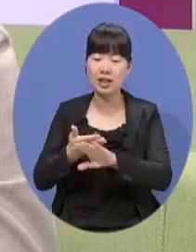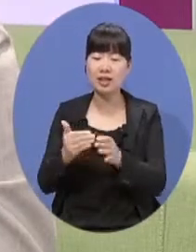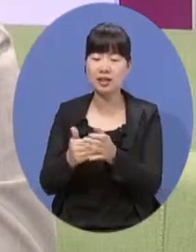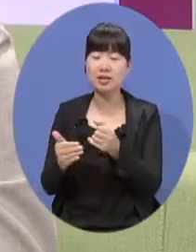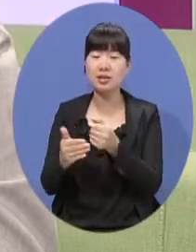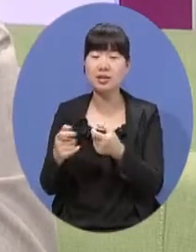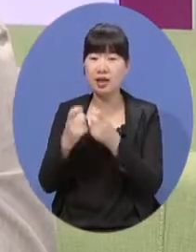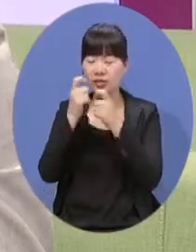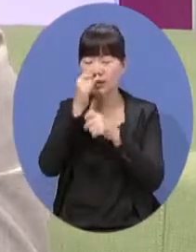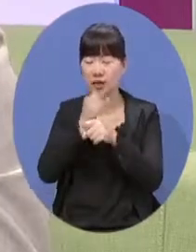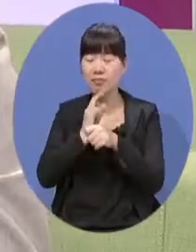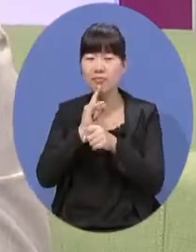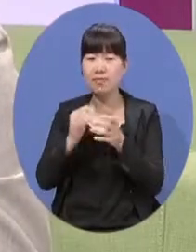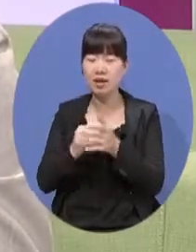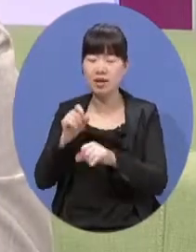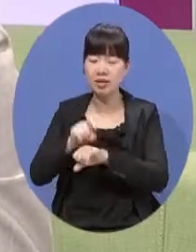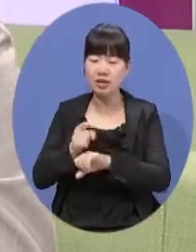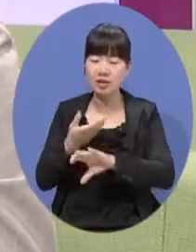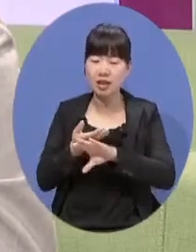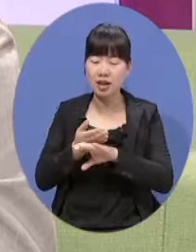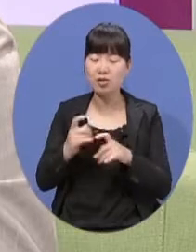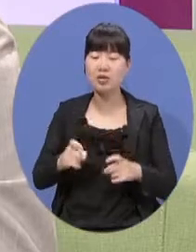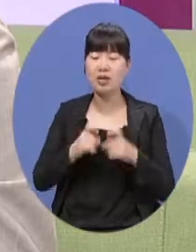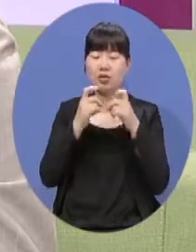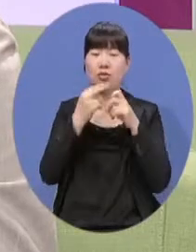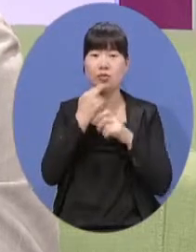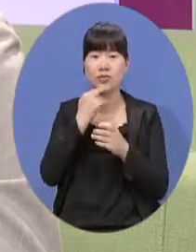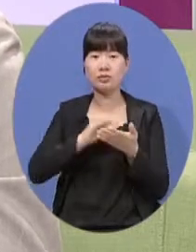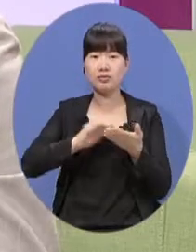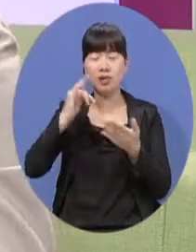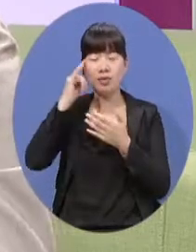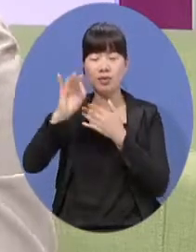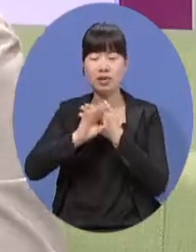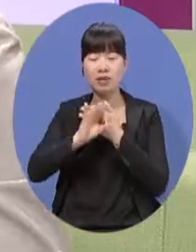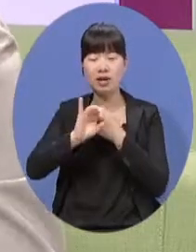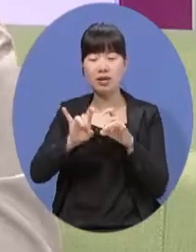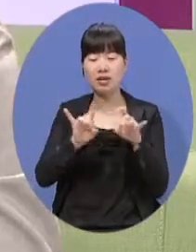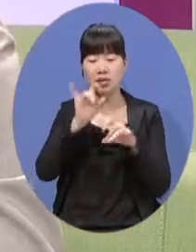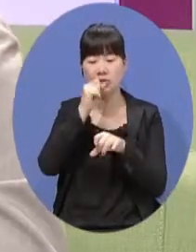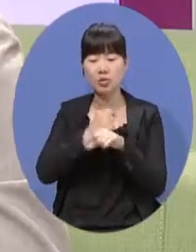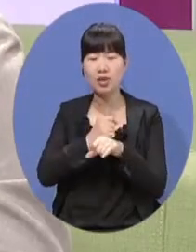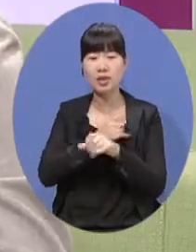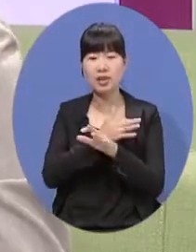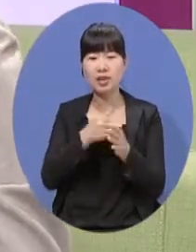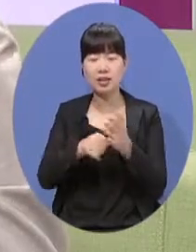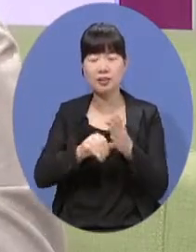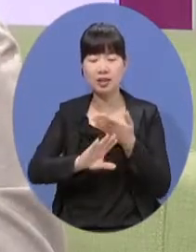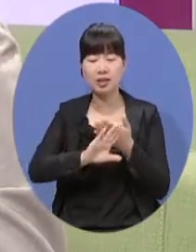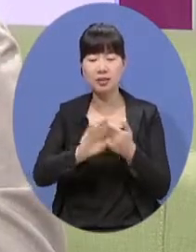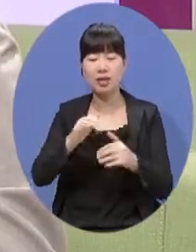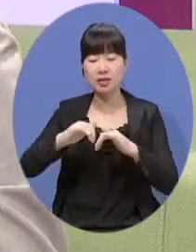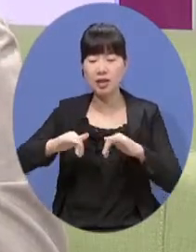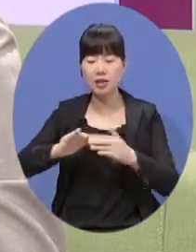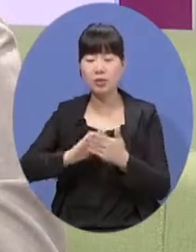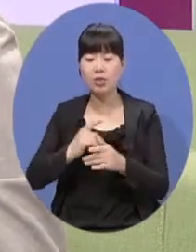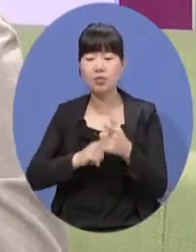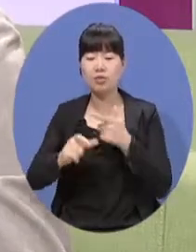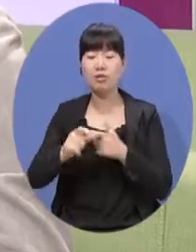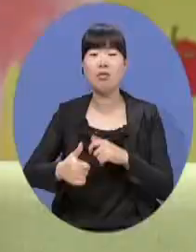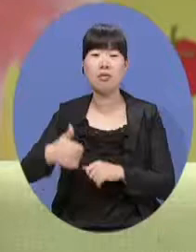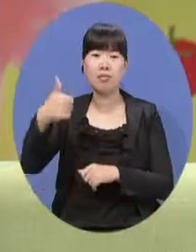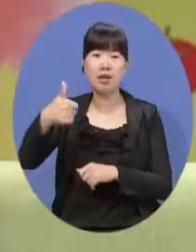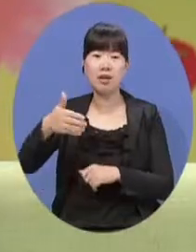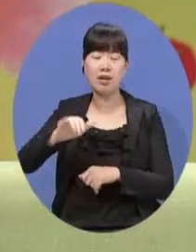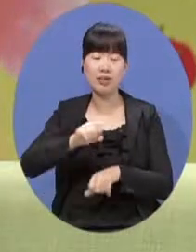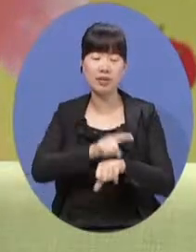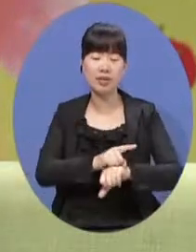그런 경우가 있어요. 성향이 다른다고 싸우진 않습니다. 왜냐하면 각자 좋아하는 장난감이 다르면 따로 놀면 더 좋아요. 그렇죠. 근데